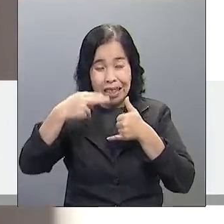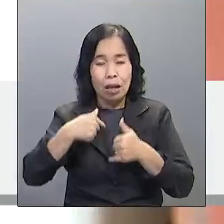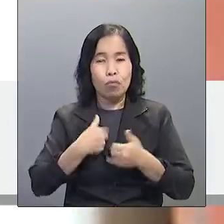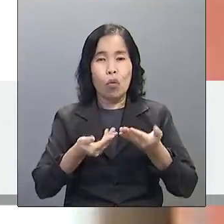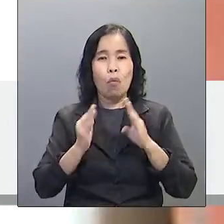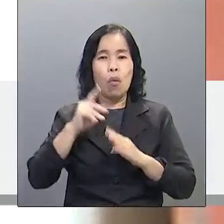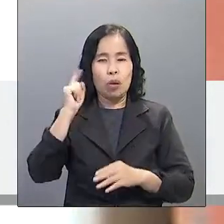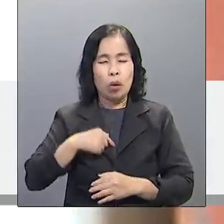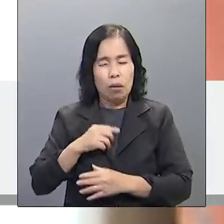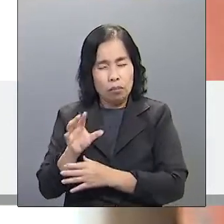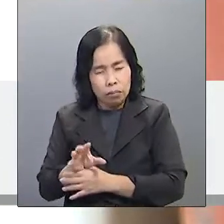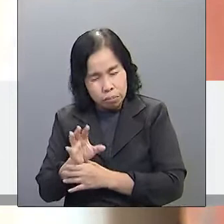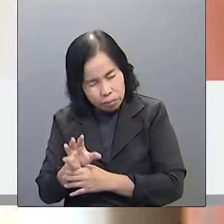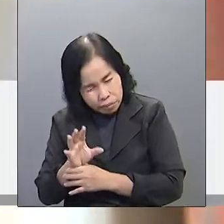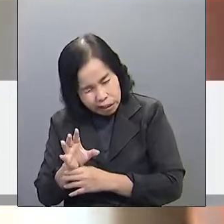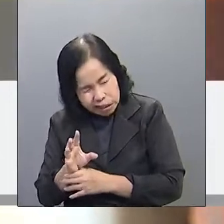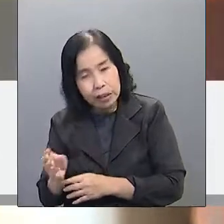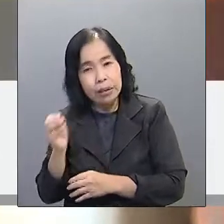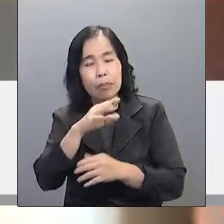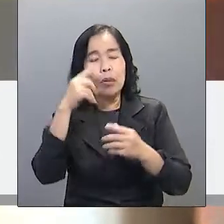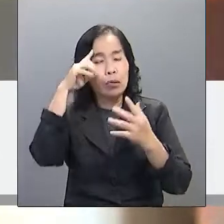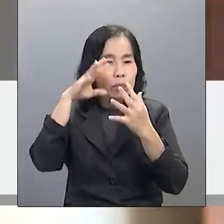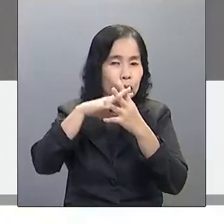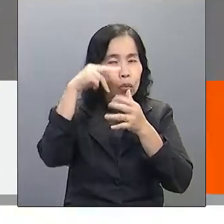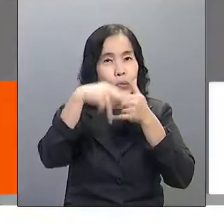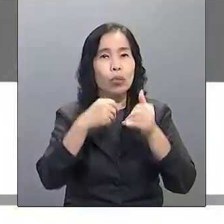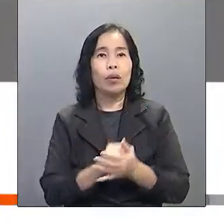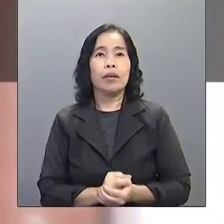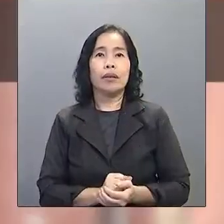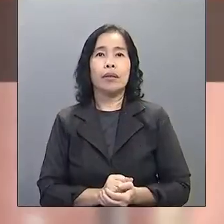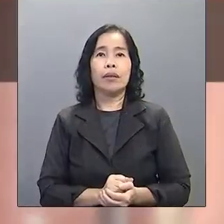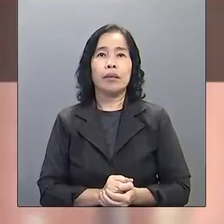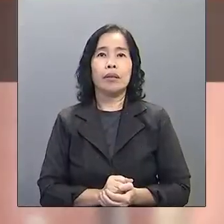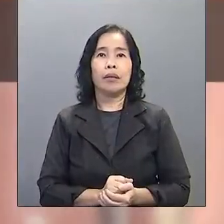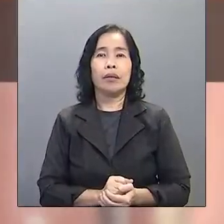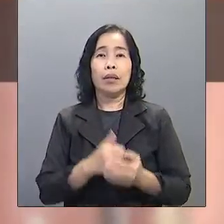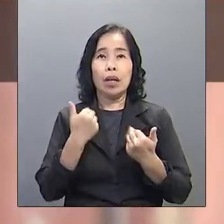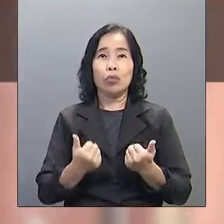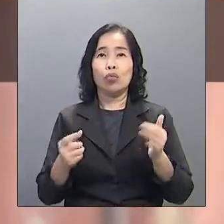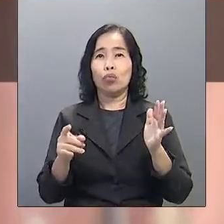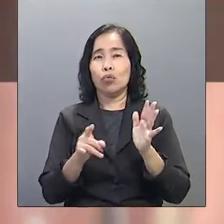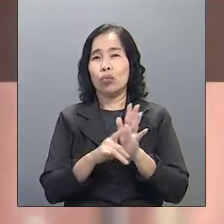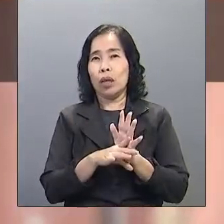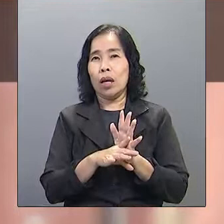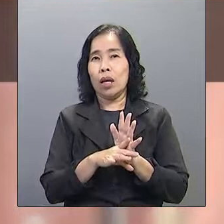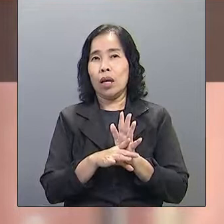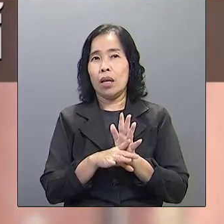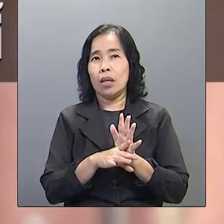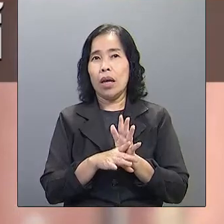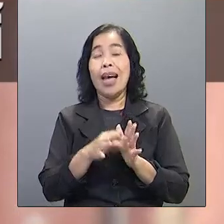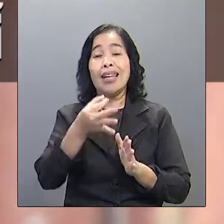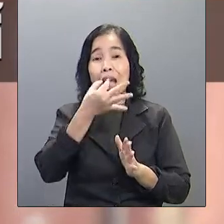อบครัวต้องใช้ความพยายามอยู่นาน ตอนหลังมานี่ถ้าขอเงินครั้งสุดท้ายครั้งสุดท้ายคือหลังจาก300แล้วน